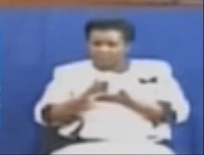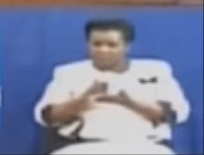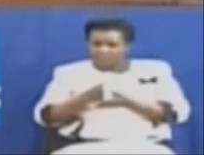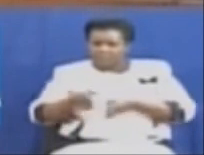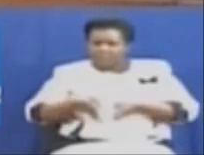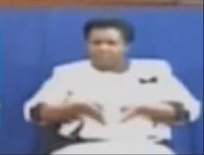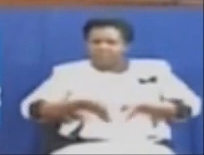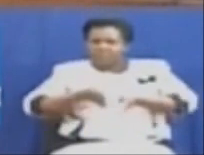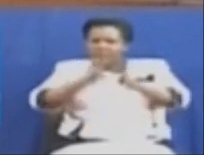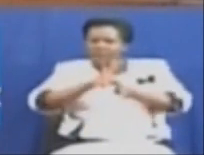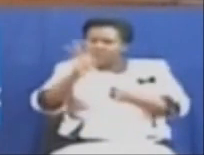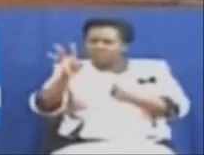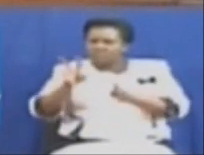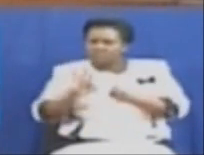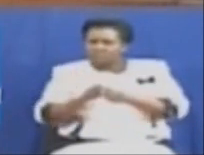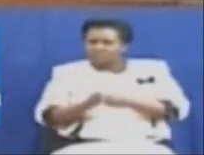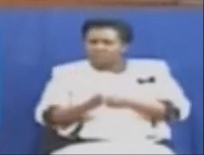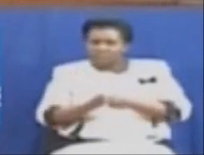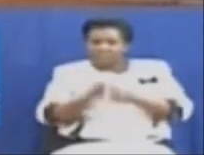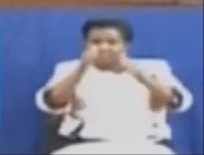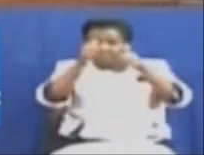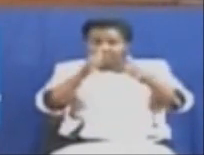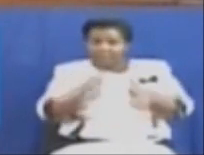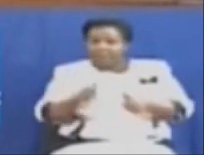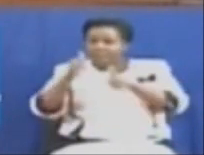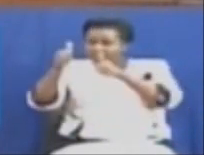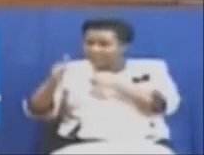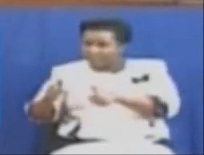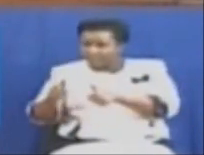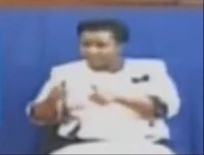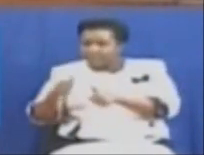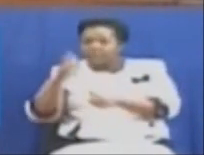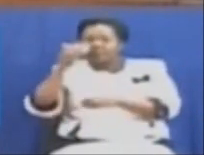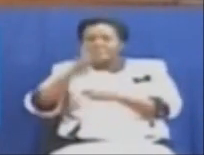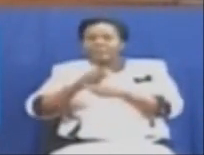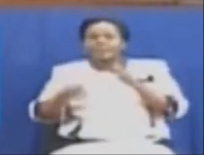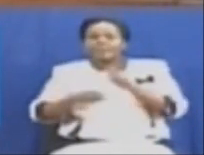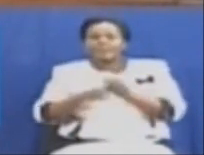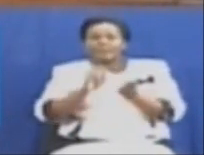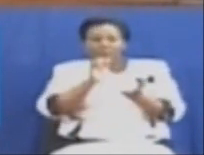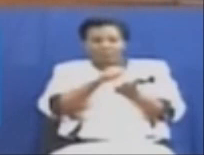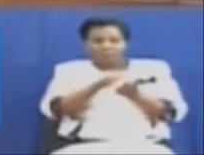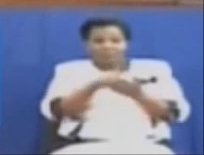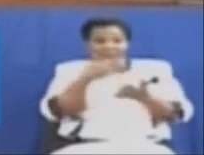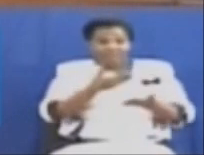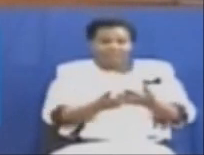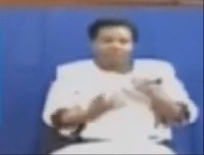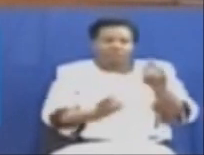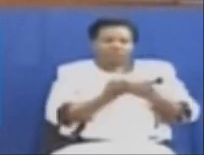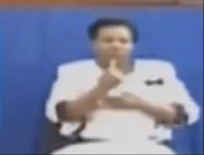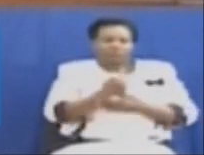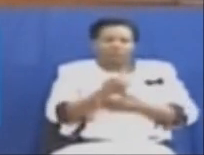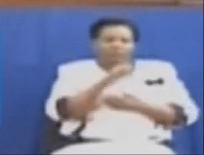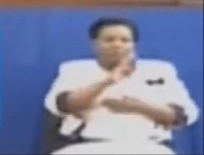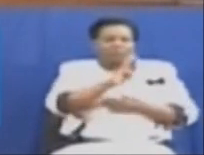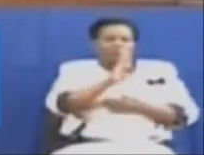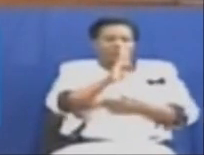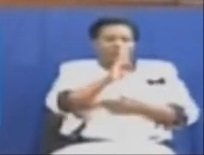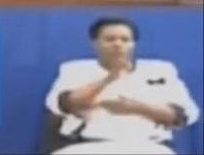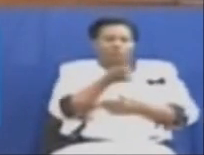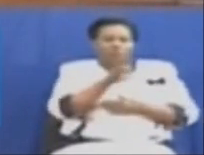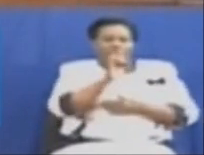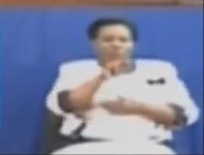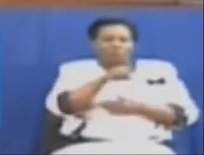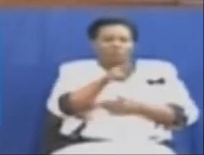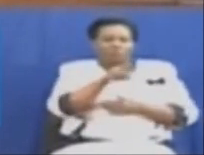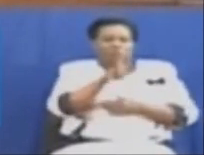Mheshimiwa Stanislaus Mabula, swali la nyongeza. Mheshimiwa Naibu Spika, nakushukuru kwa kunipa nafasi ya kuuliza swali dogo